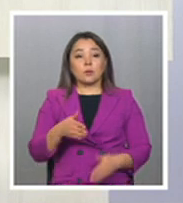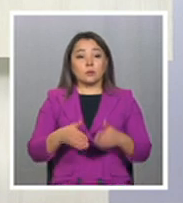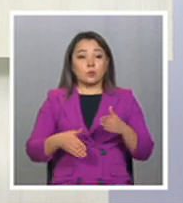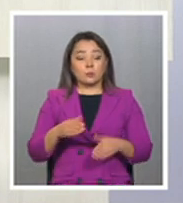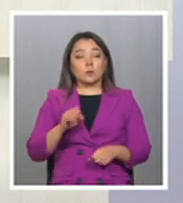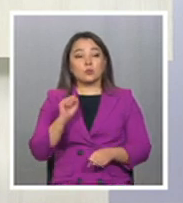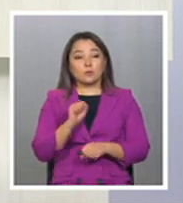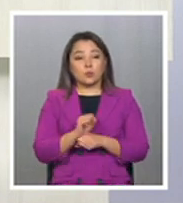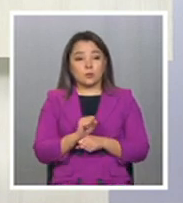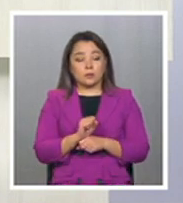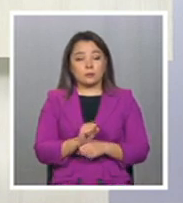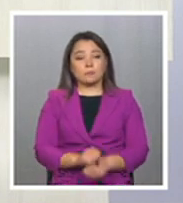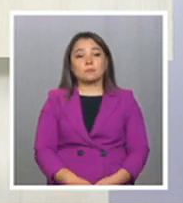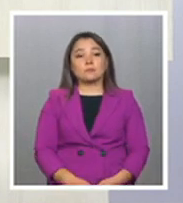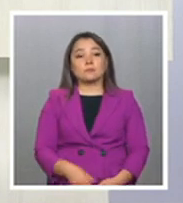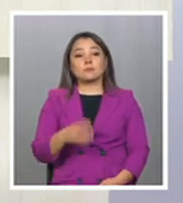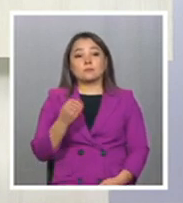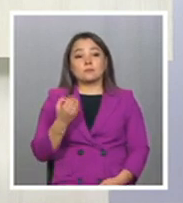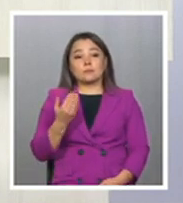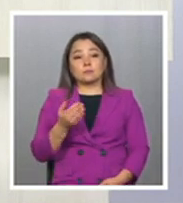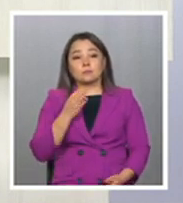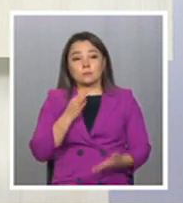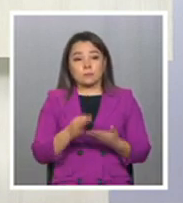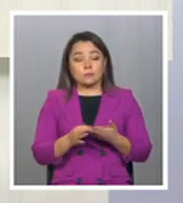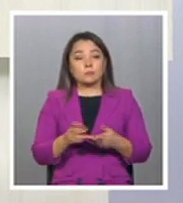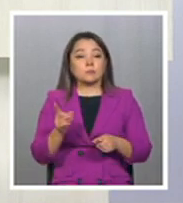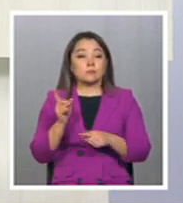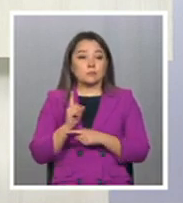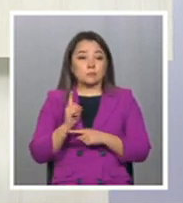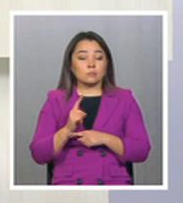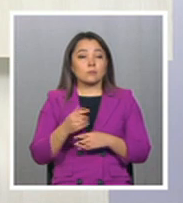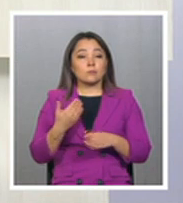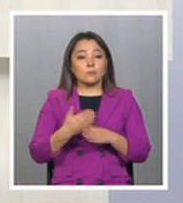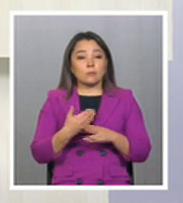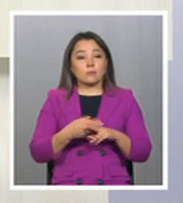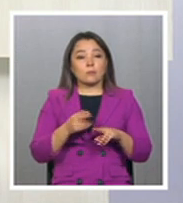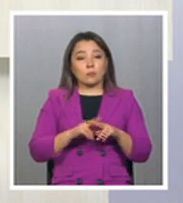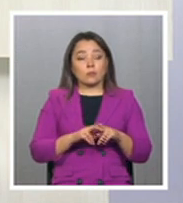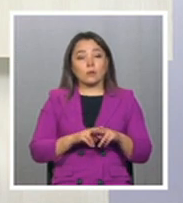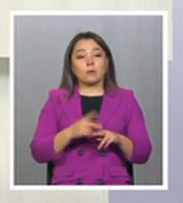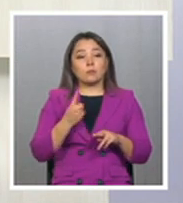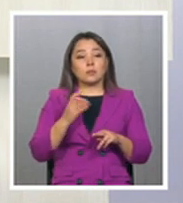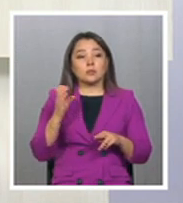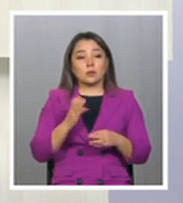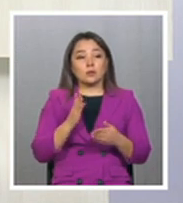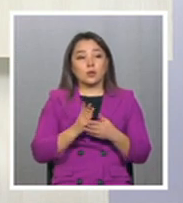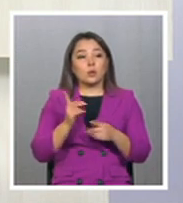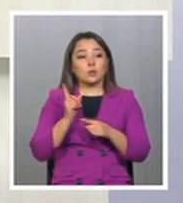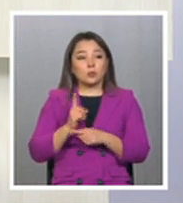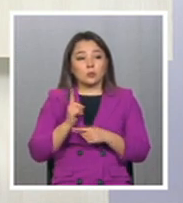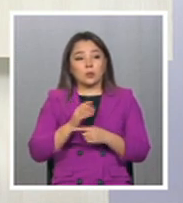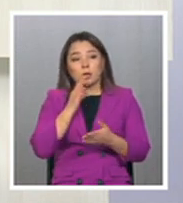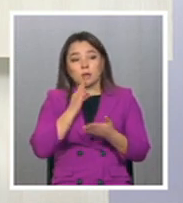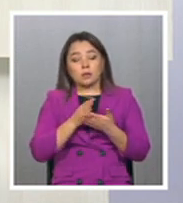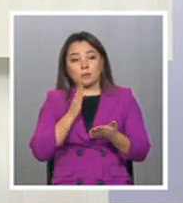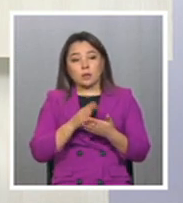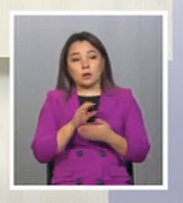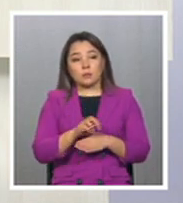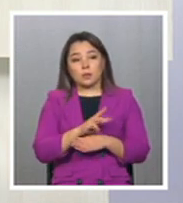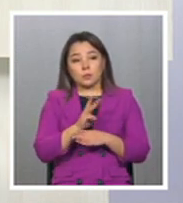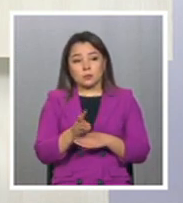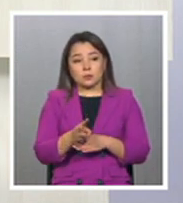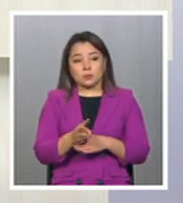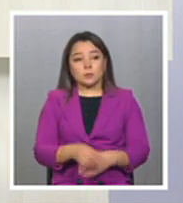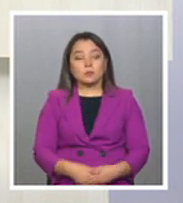тоқтайды. Және тағы да күту блогының көмегімен оның 1 секунд бойы кідіріс жасауын қамтамасыз етейік.